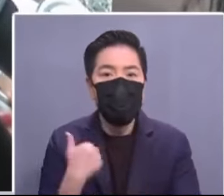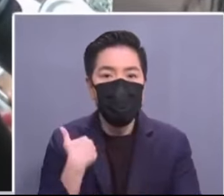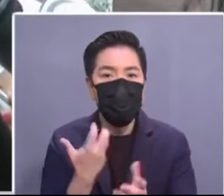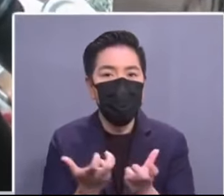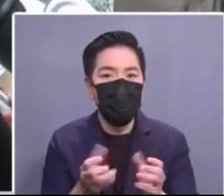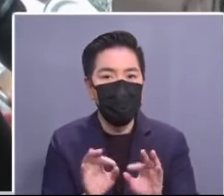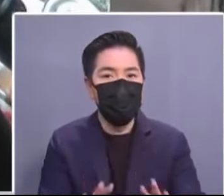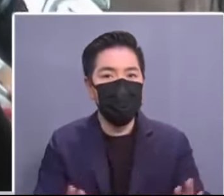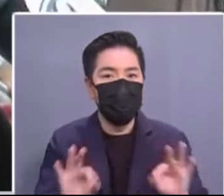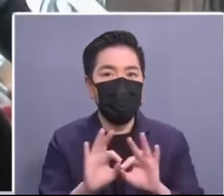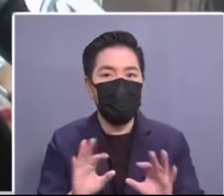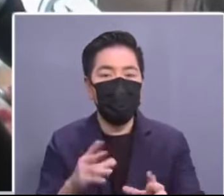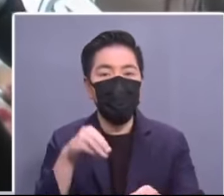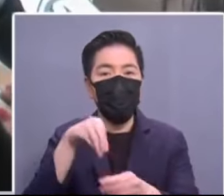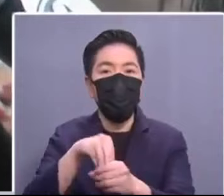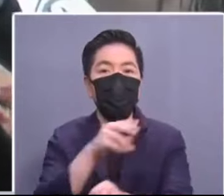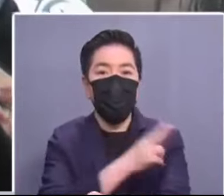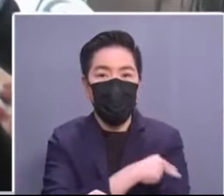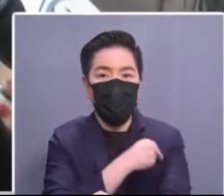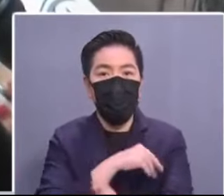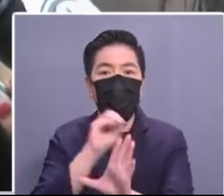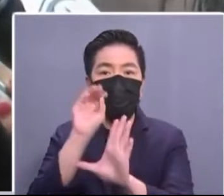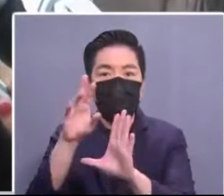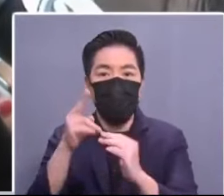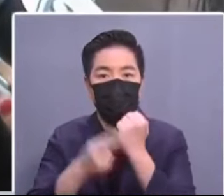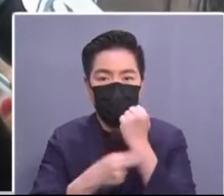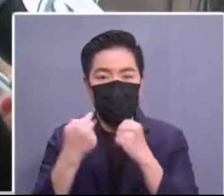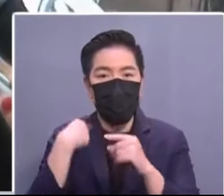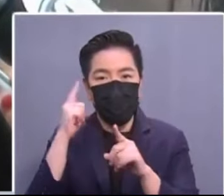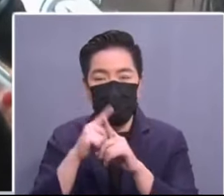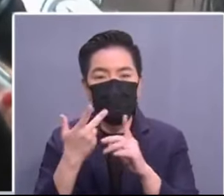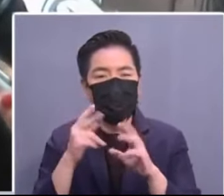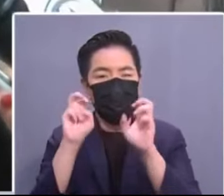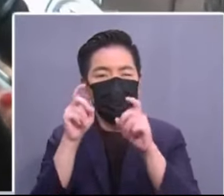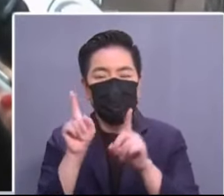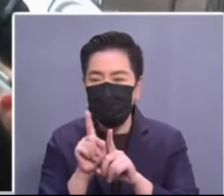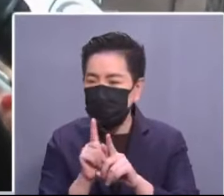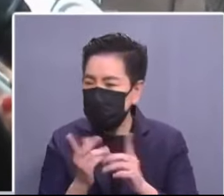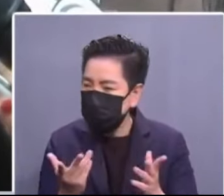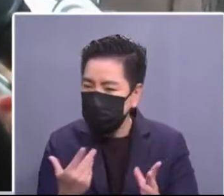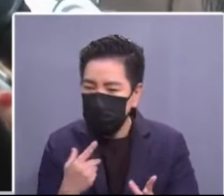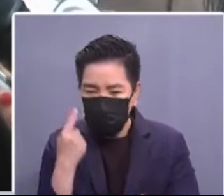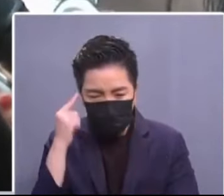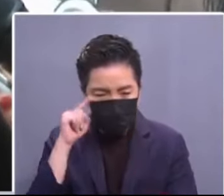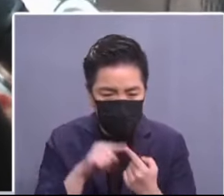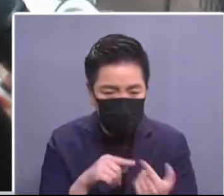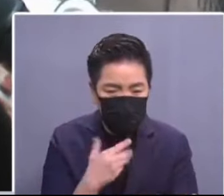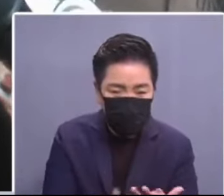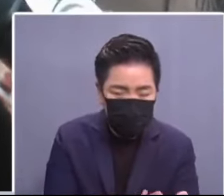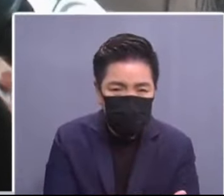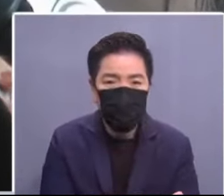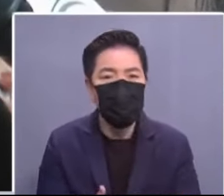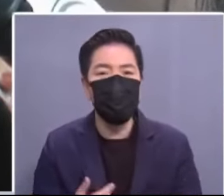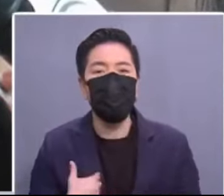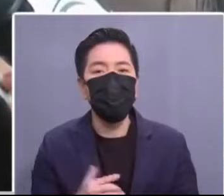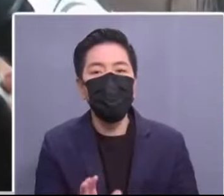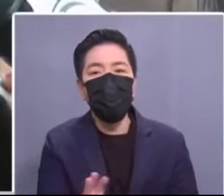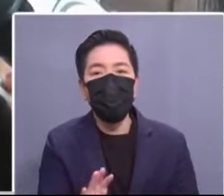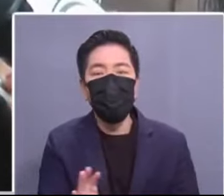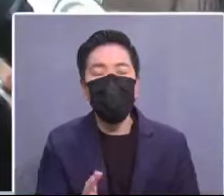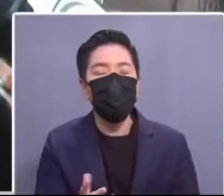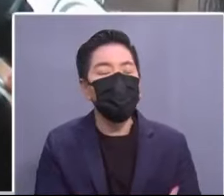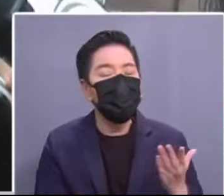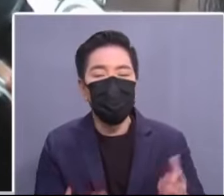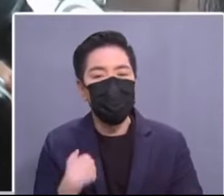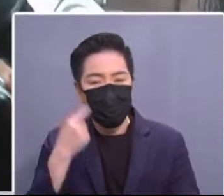ของมีค่าส่วนหนึ่งก็ยังอยู่ในโรงแรมเราคงไม่ไปตั้งประเด็นว่าจะเป็นมุ่งหมายว่าเรื่องทิ้งทรัพย์หรืออะไรอย่